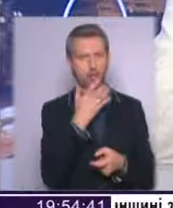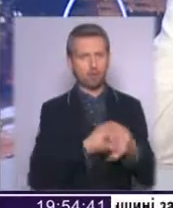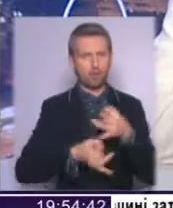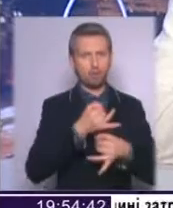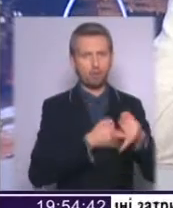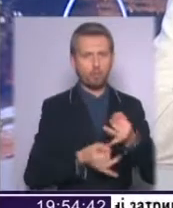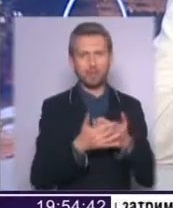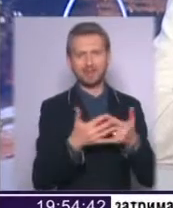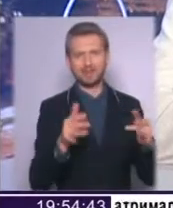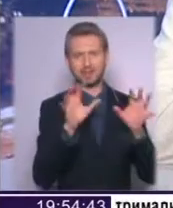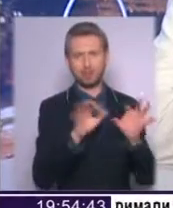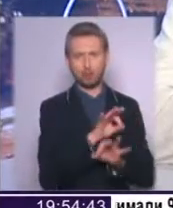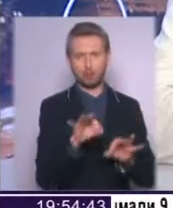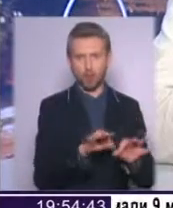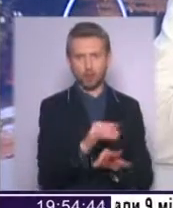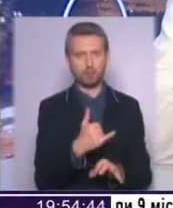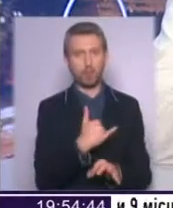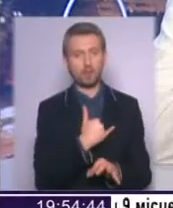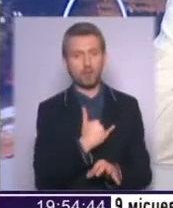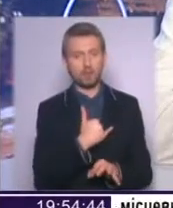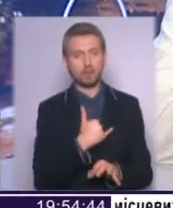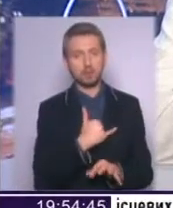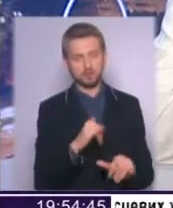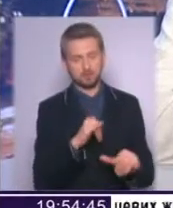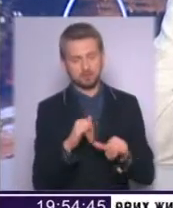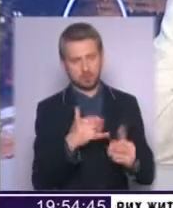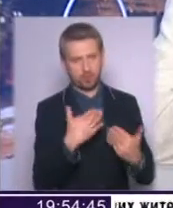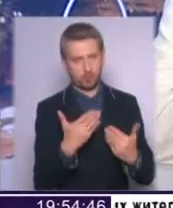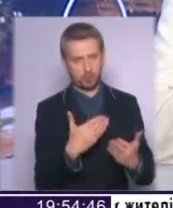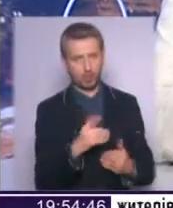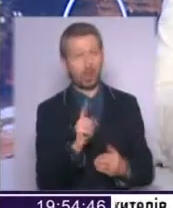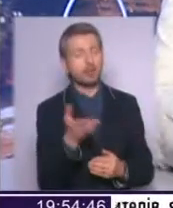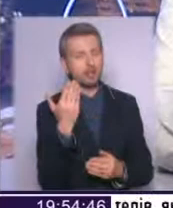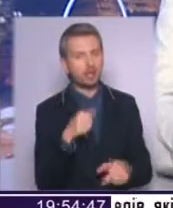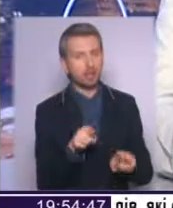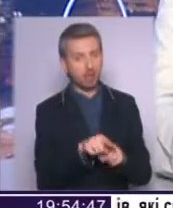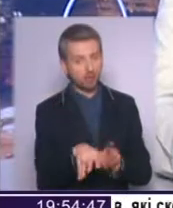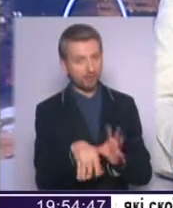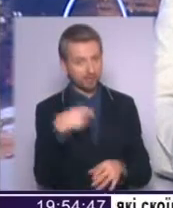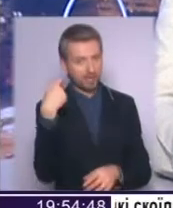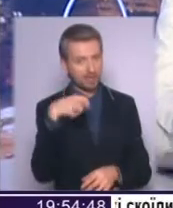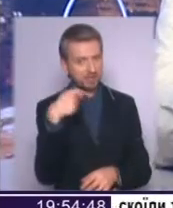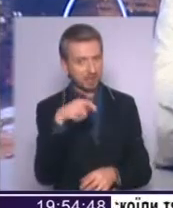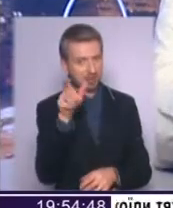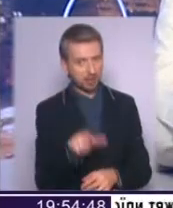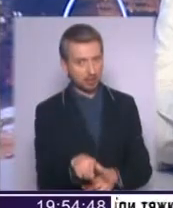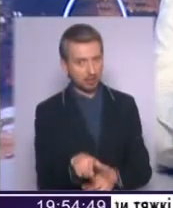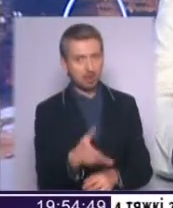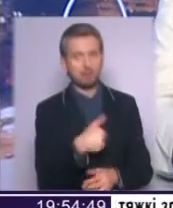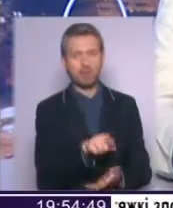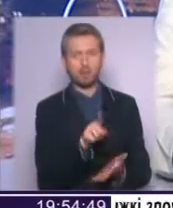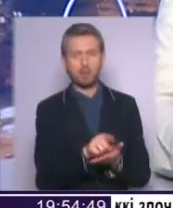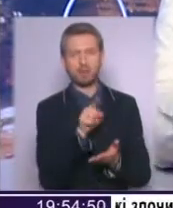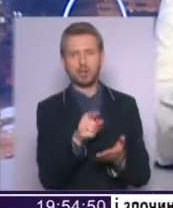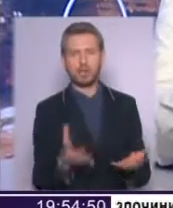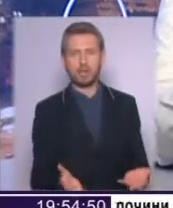обговорення тих чи інших законопроєктів. У нас лояльні відношення, кажуть усіх. Але давайте так, вибрали президента, ми повинні його